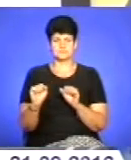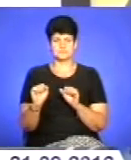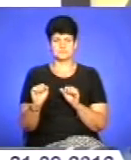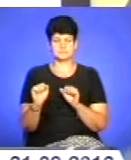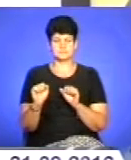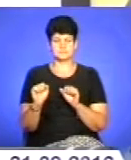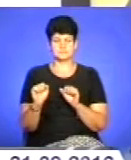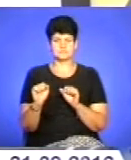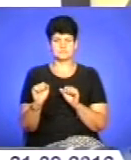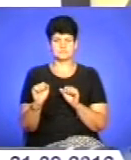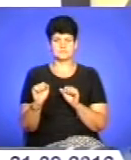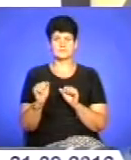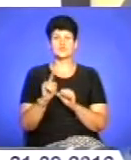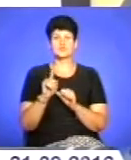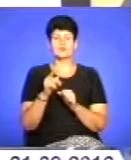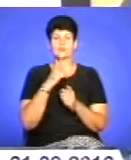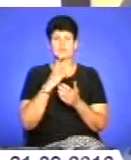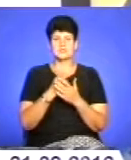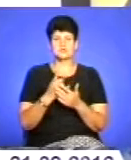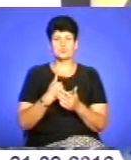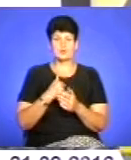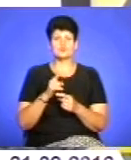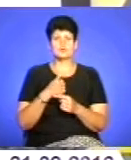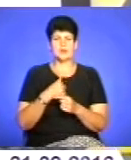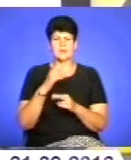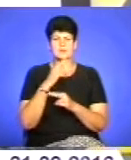Що вбачається в мені, що я неправильно зробив?